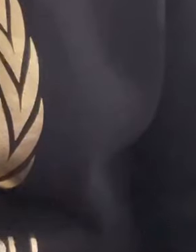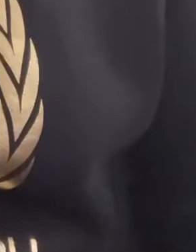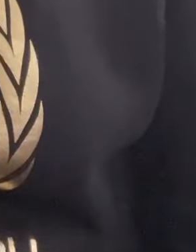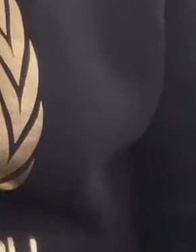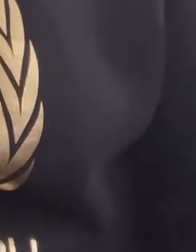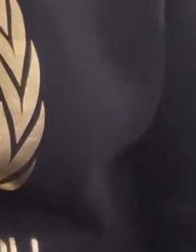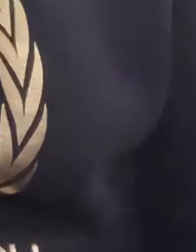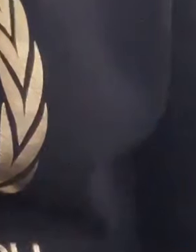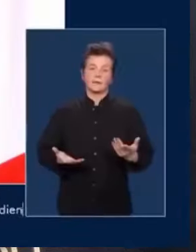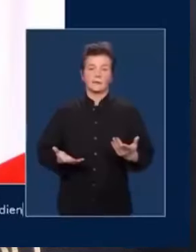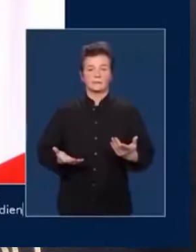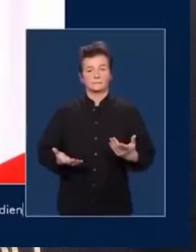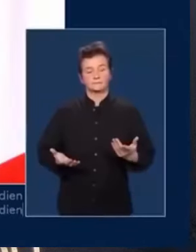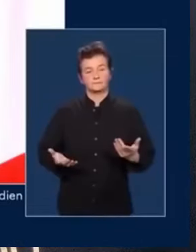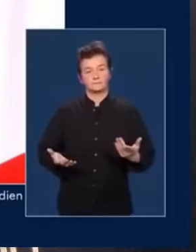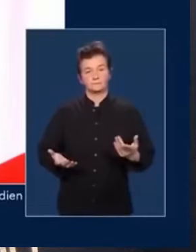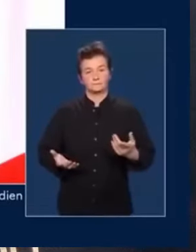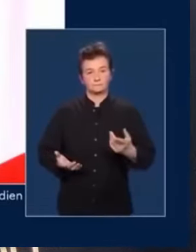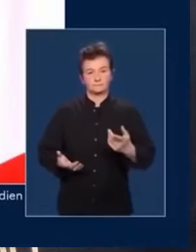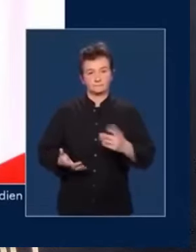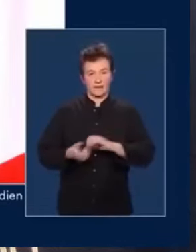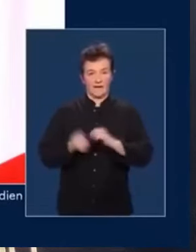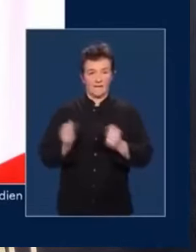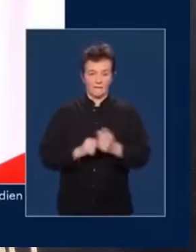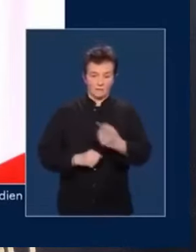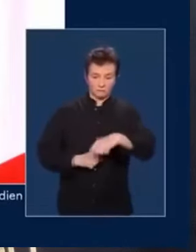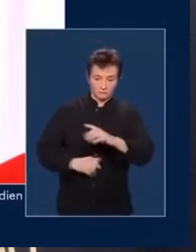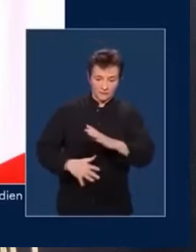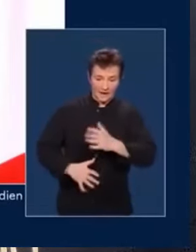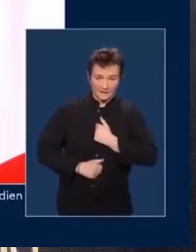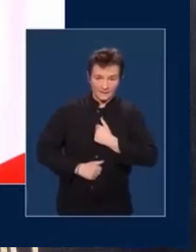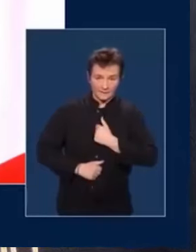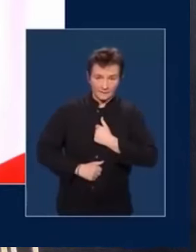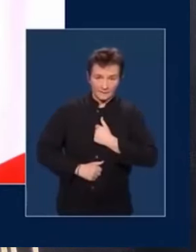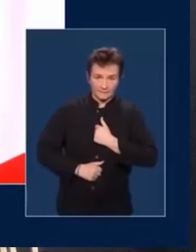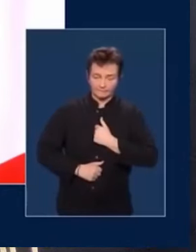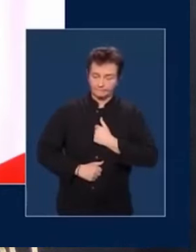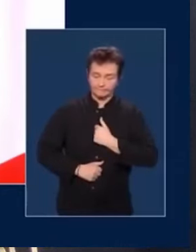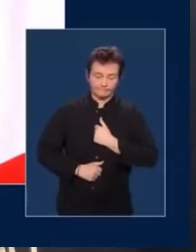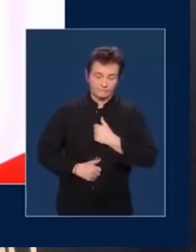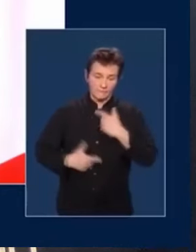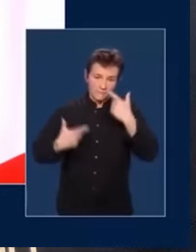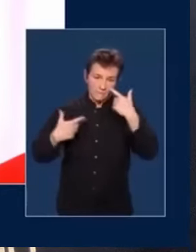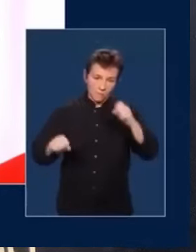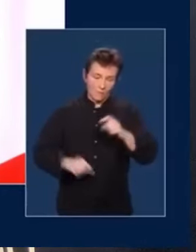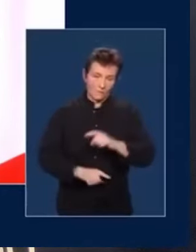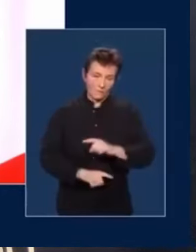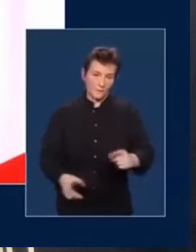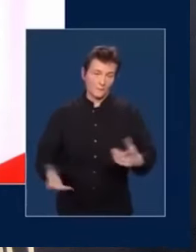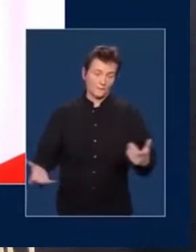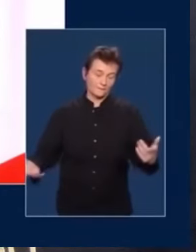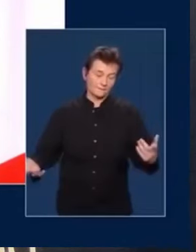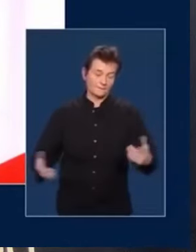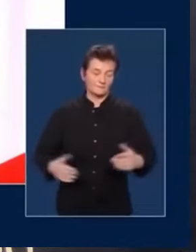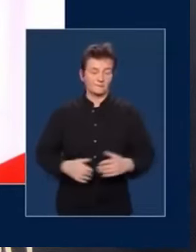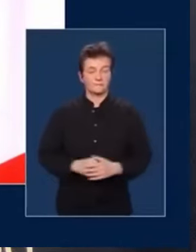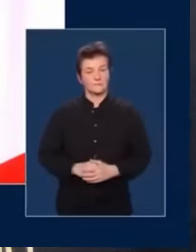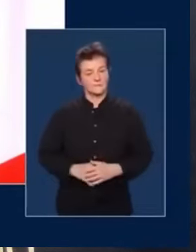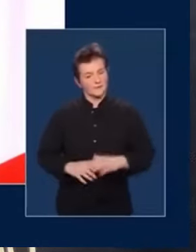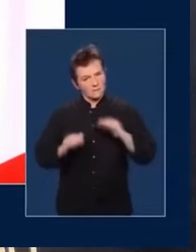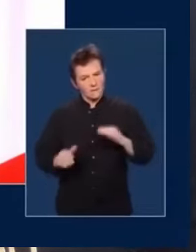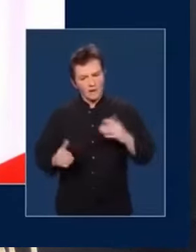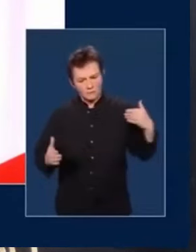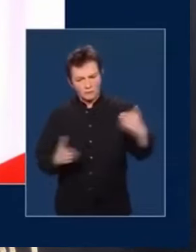Salutations, chers abonnés. Le discours de Macron était vraiment nul à chier. À l'évidence, Un discours de diarrhée. malgré les